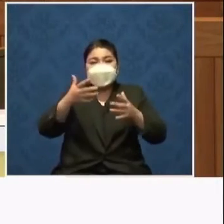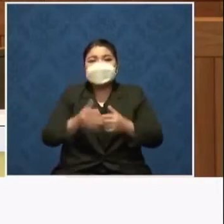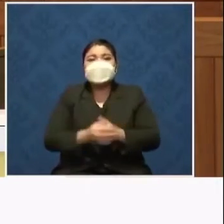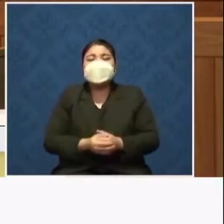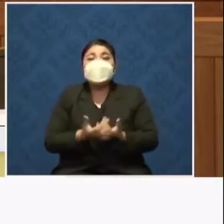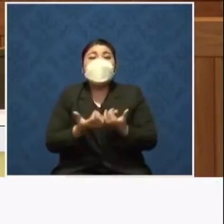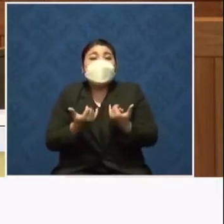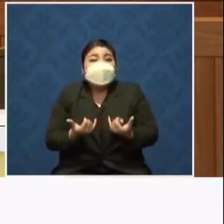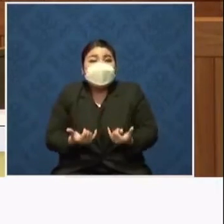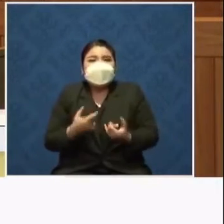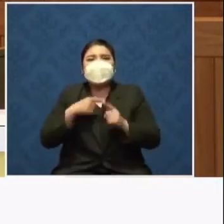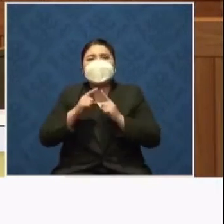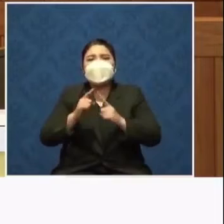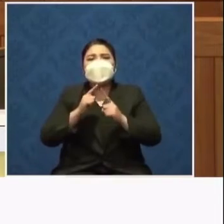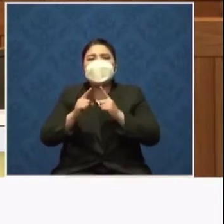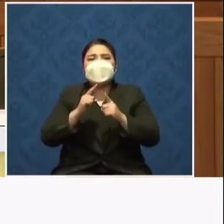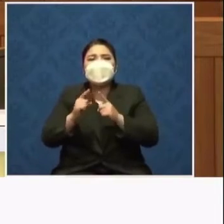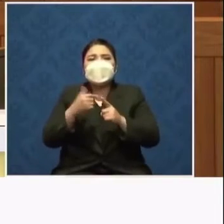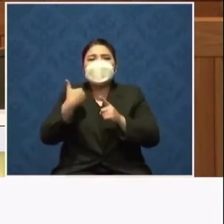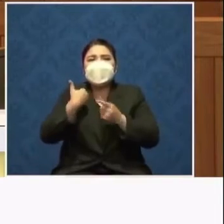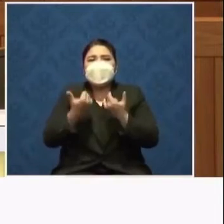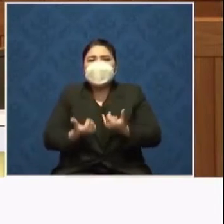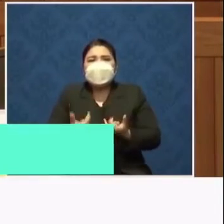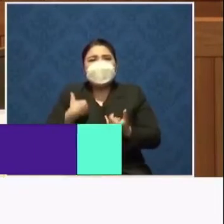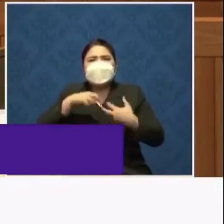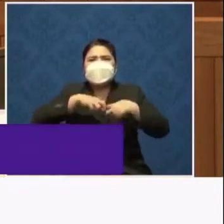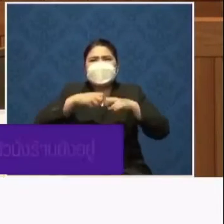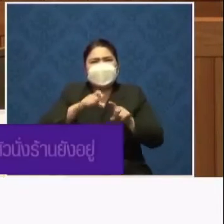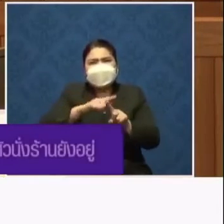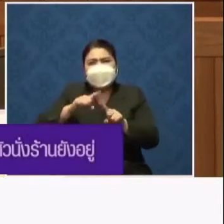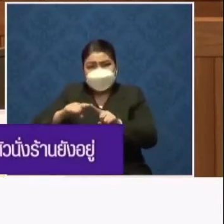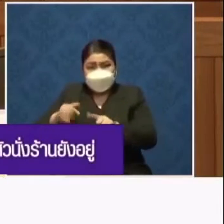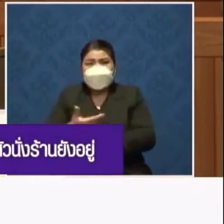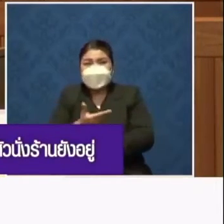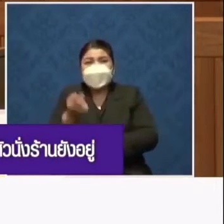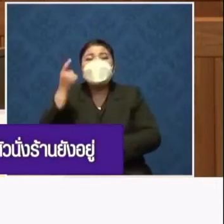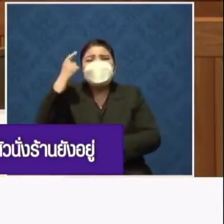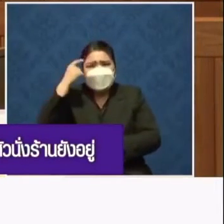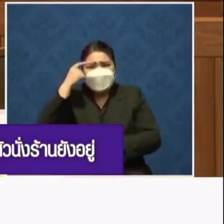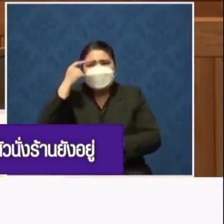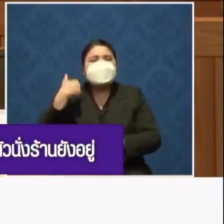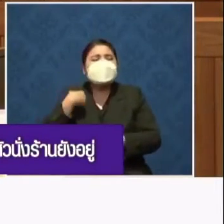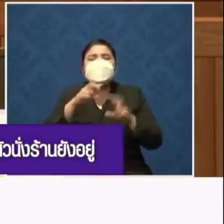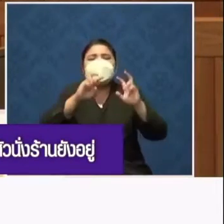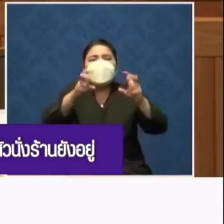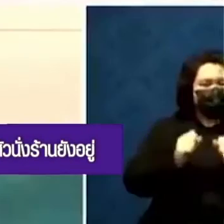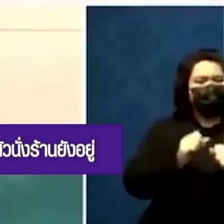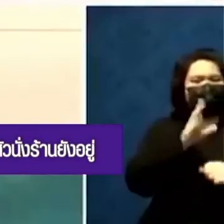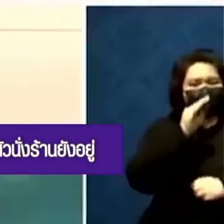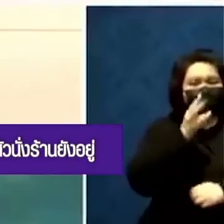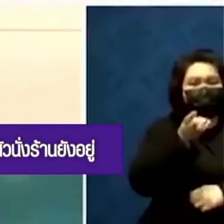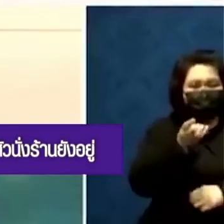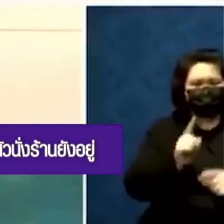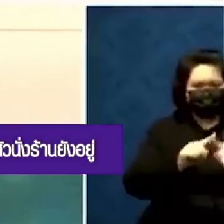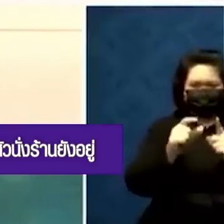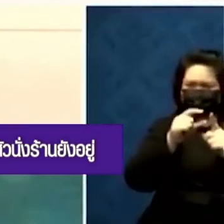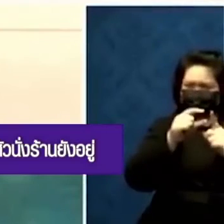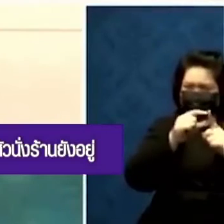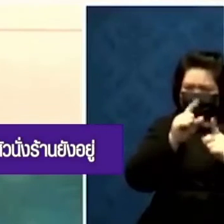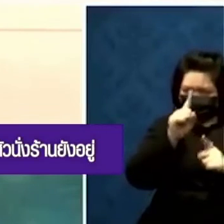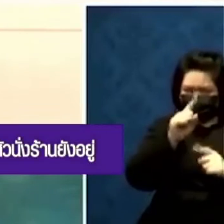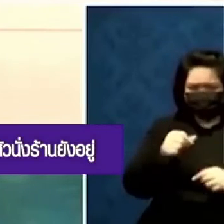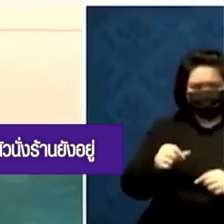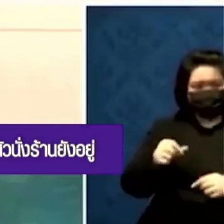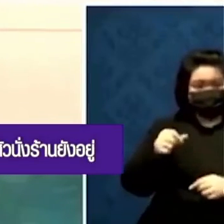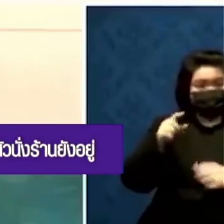และทำให้คนตบเข่าฉาดเป็นที่คุณปรเมศบอกนี่แหละค่ะลองไปฟังพลเอกประยุทธ์จันทร์โอชาเมื่อวานนี้ค่ะ มันมีอยู่คำหนึ่งผมติดค้างมาตั้งวัน